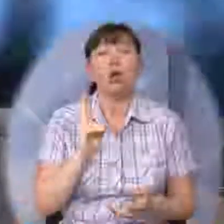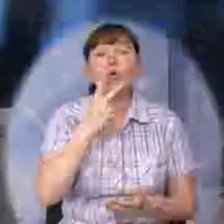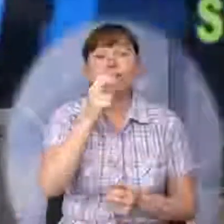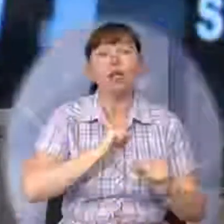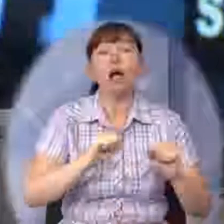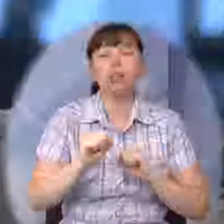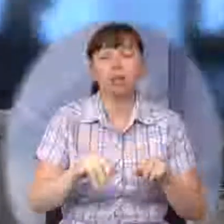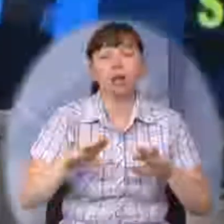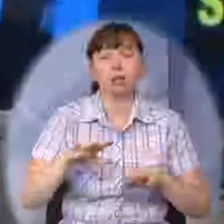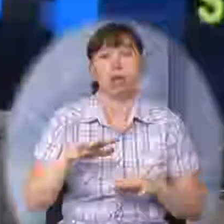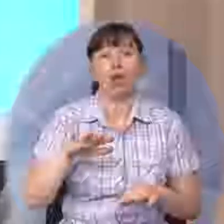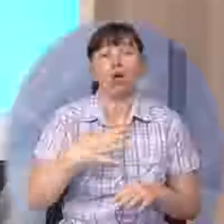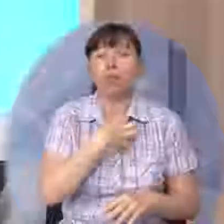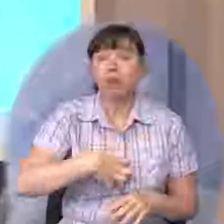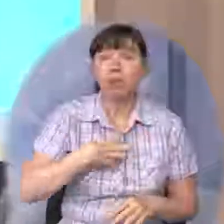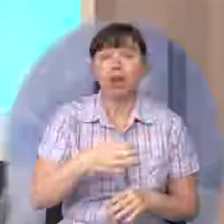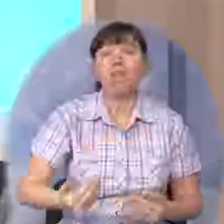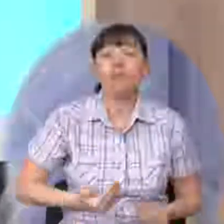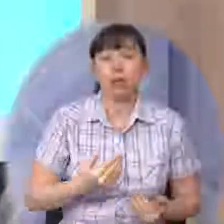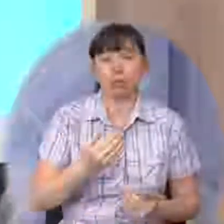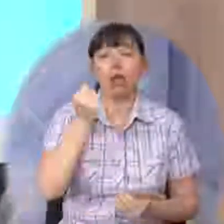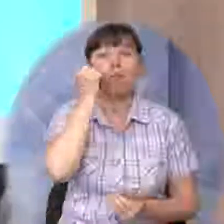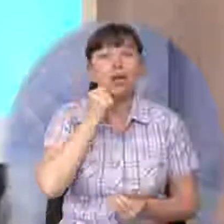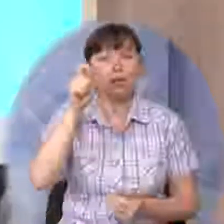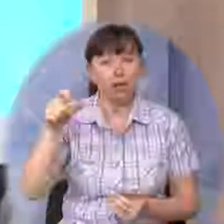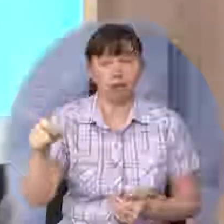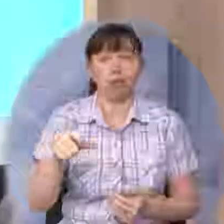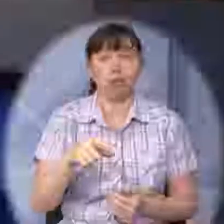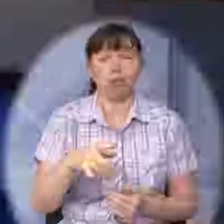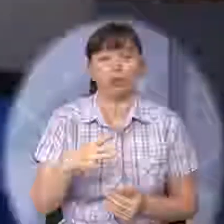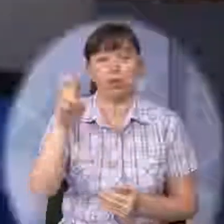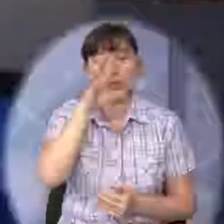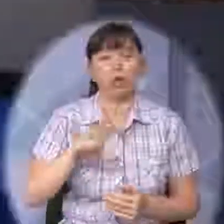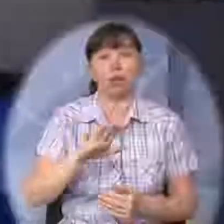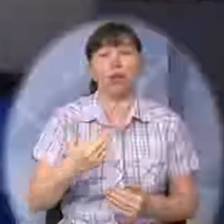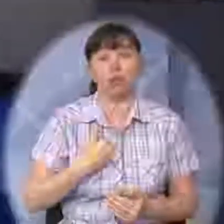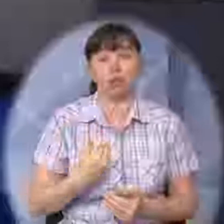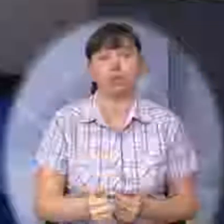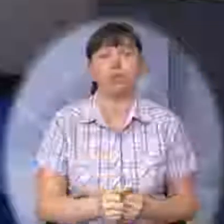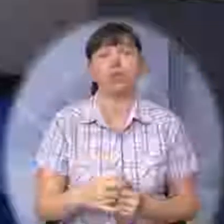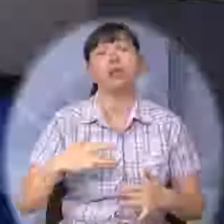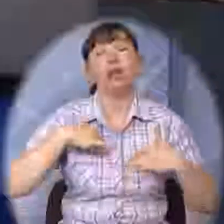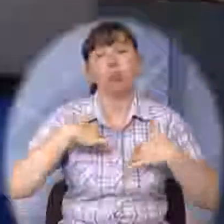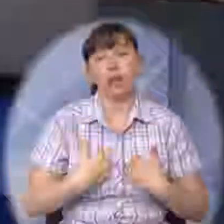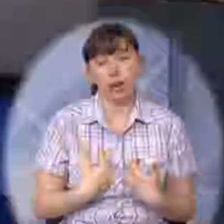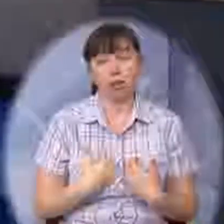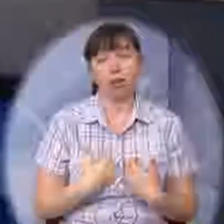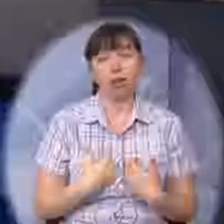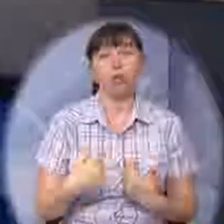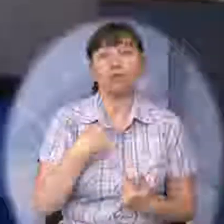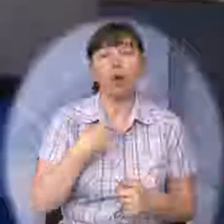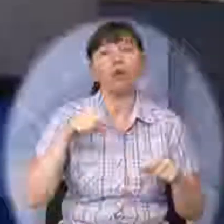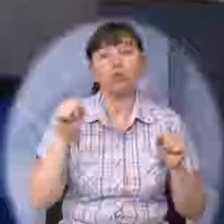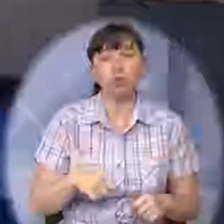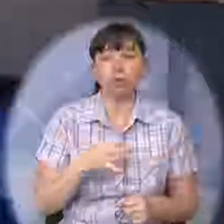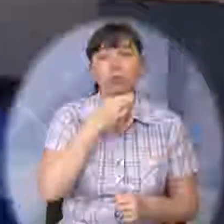vede administrația publică locală viața bătrânilor din țara noastră, în regiuni? Cu păreri de rău,